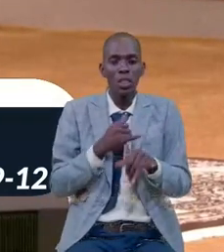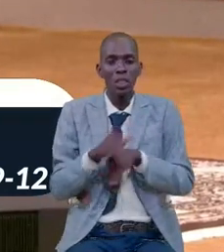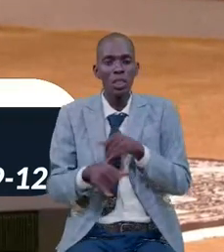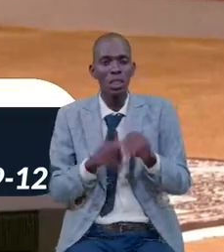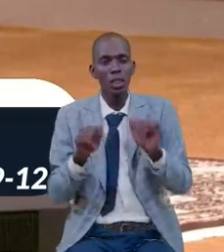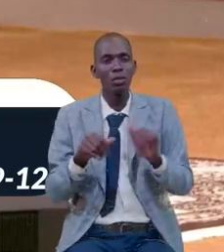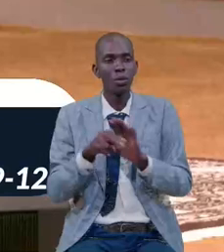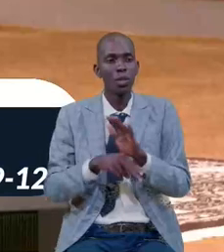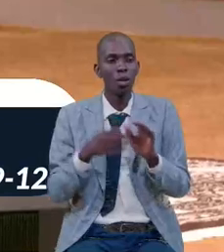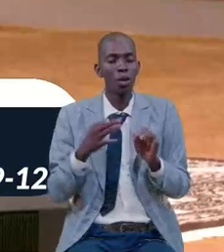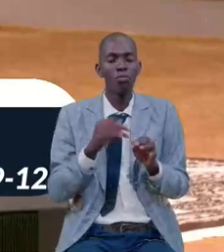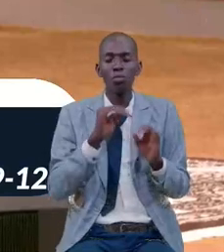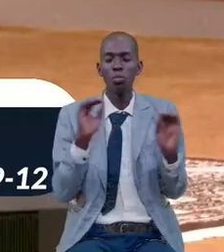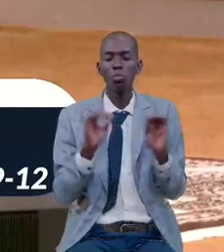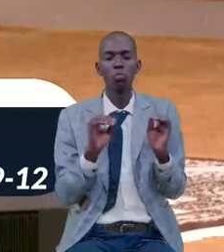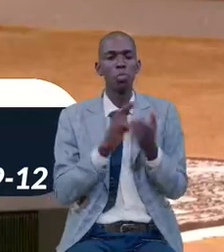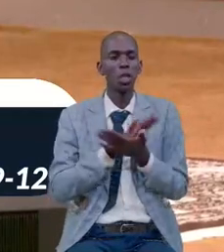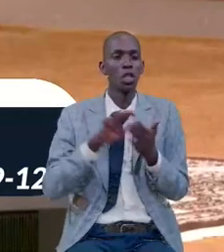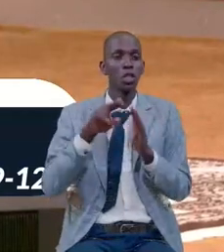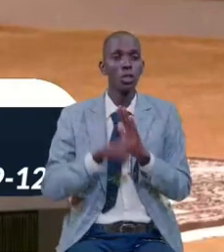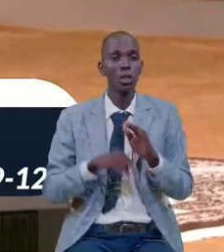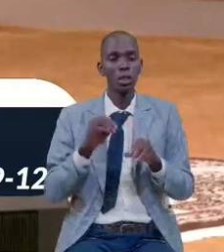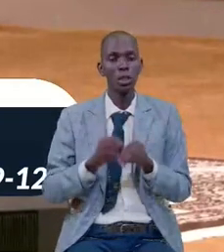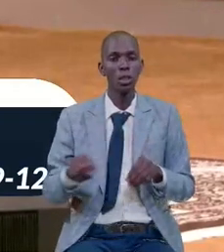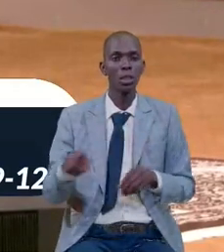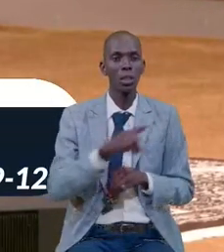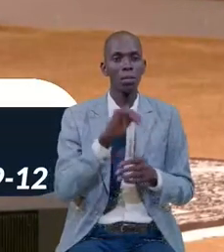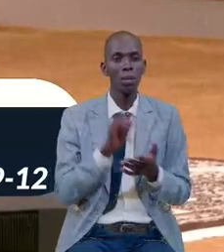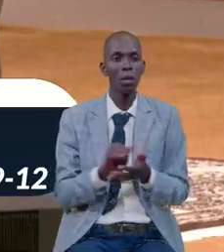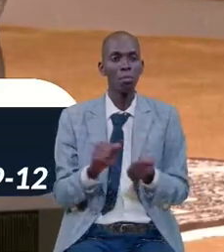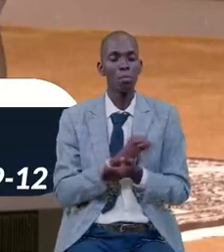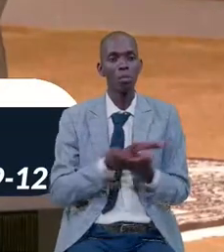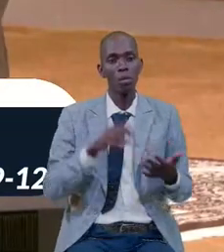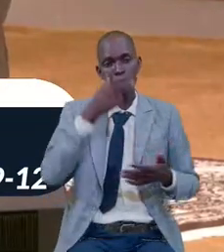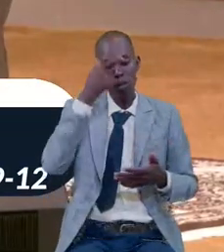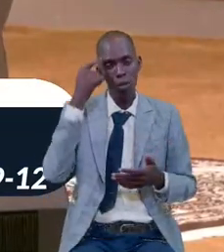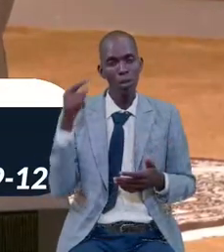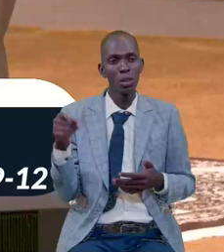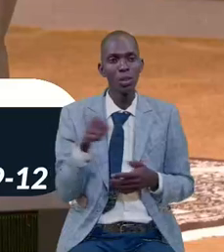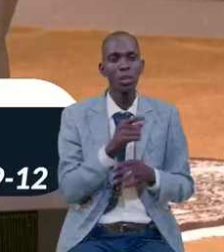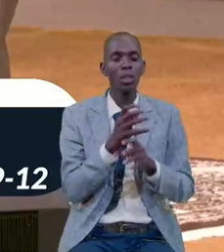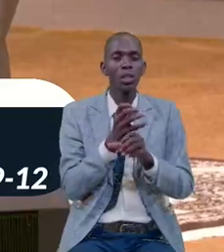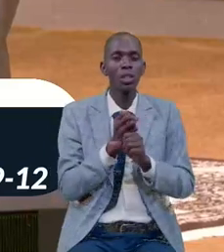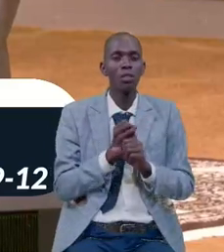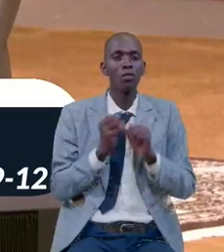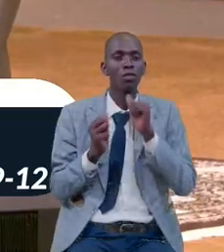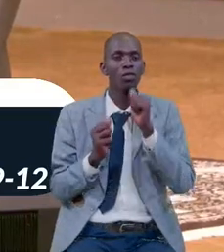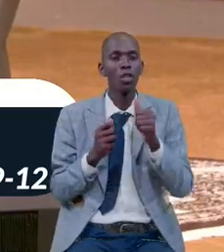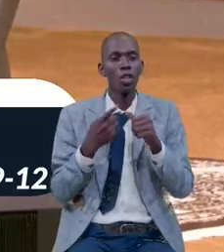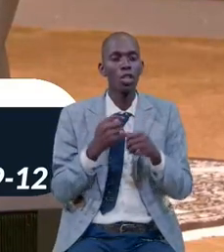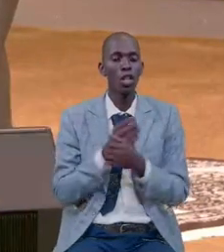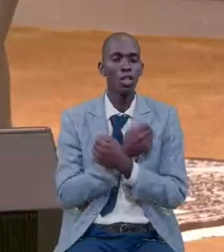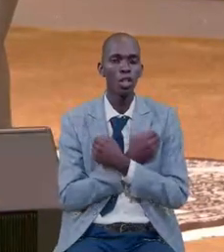les séductions de l'iniquité pour ceux qui périssent, parce qu'ils n'ont pas reçu l'amour de